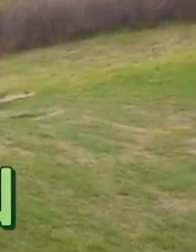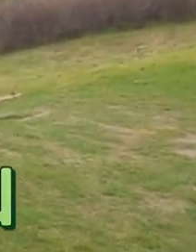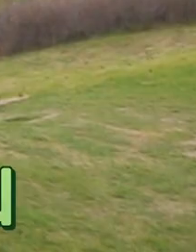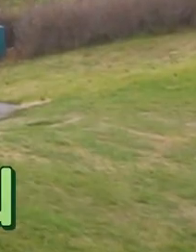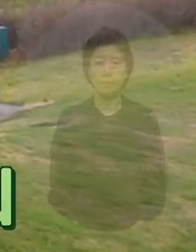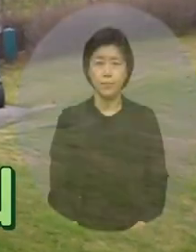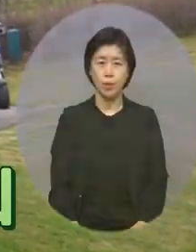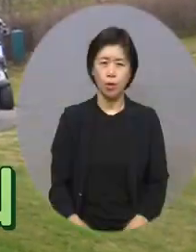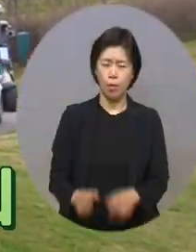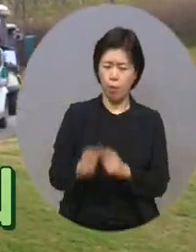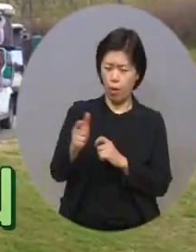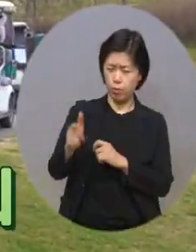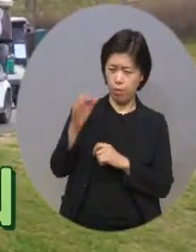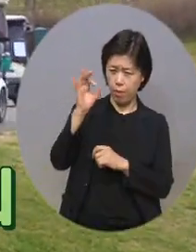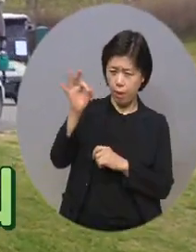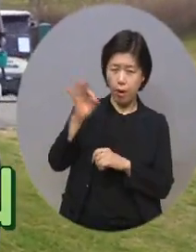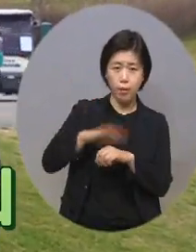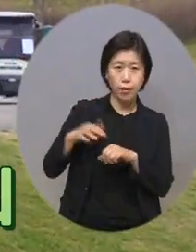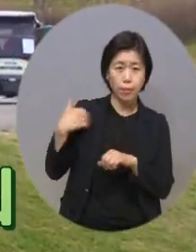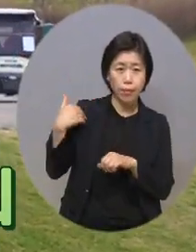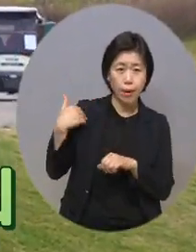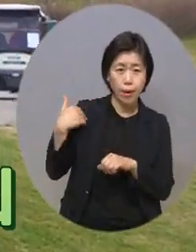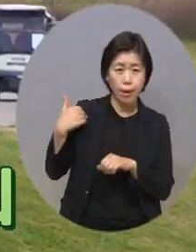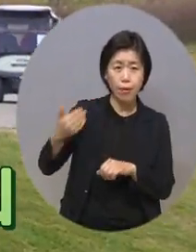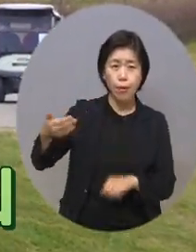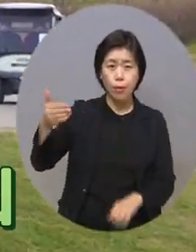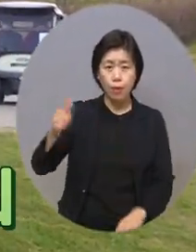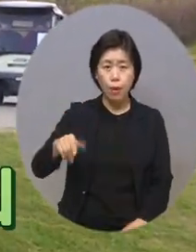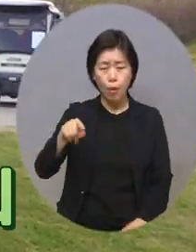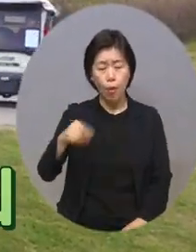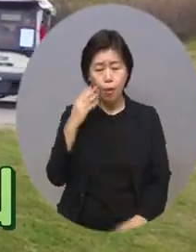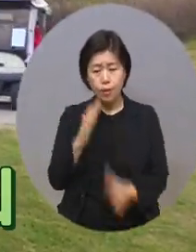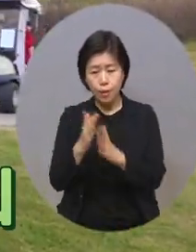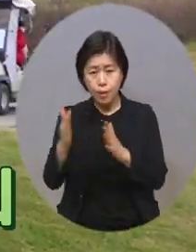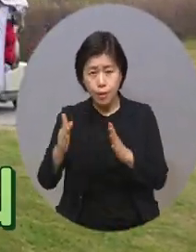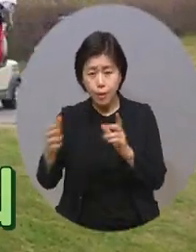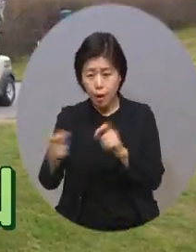멀리서 봤을 때는 몰랐는데 그린 와서 보니까